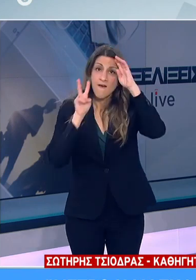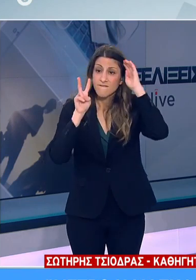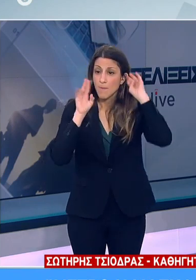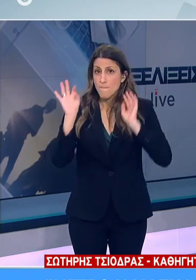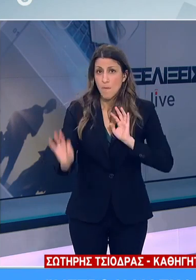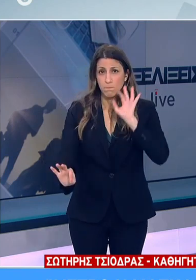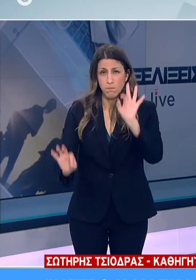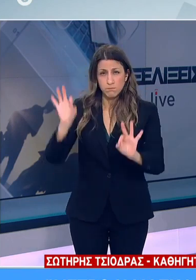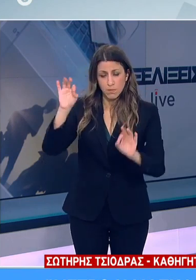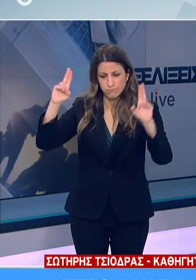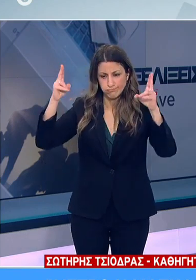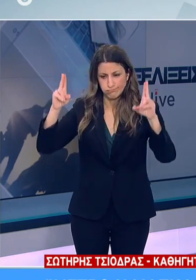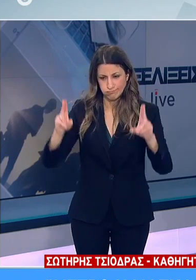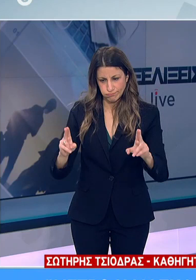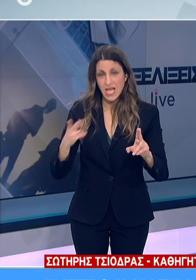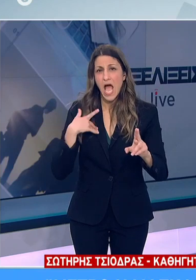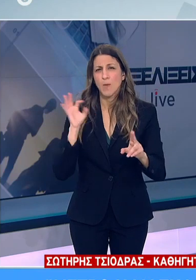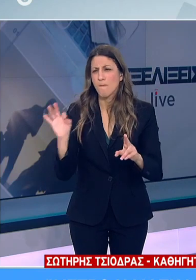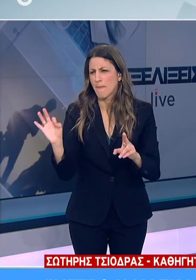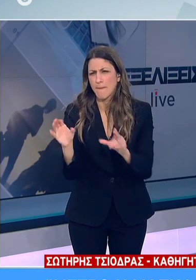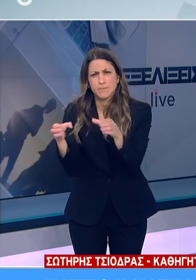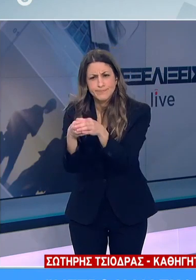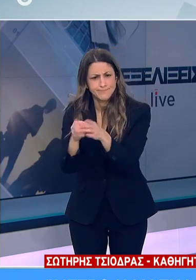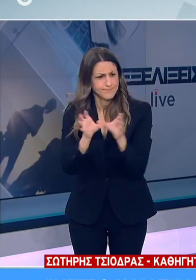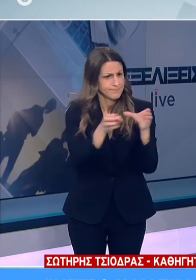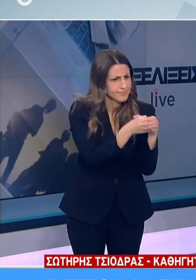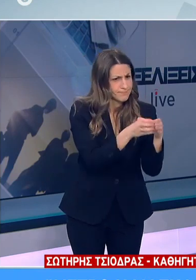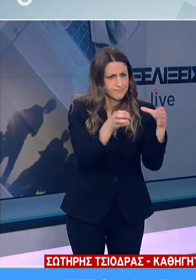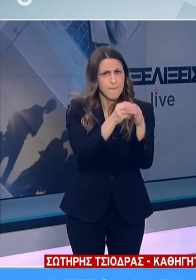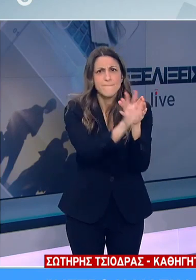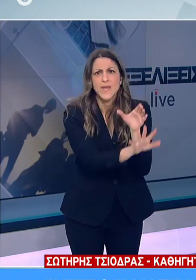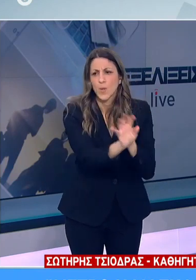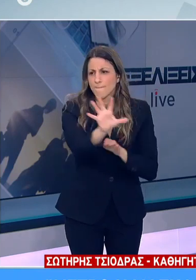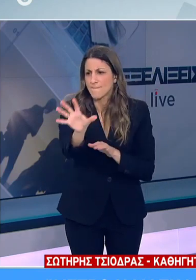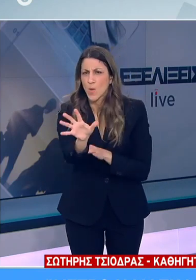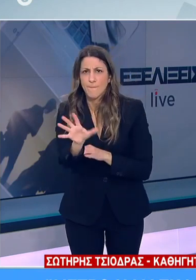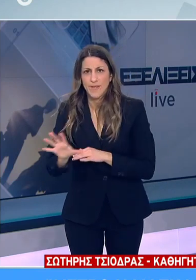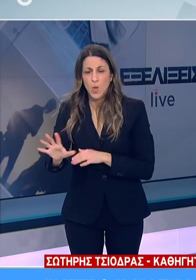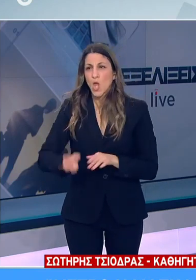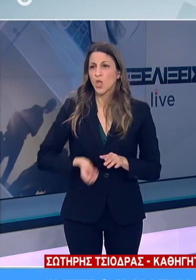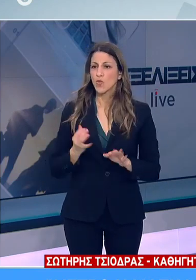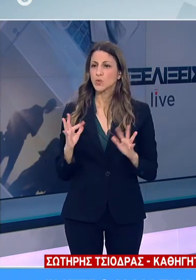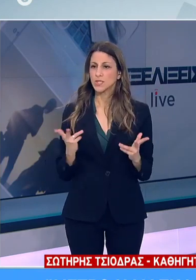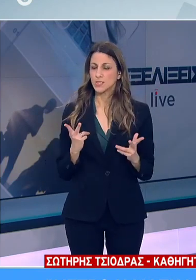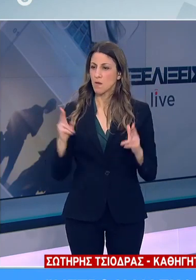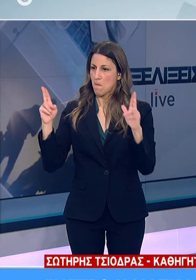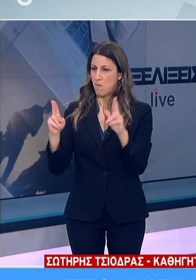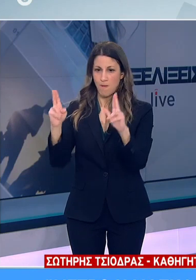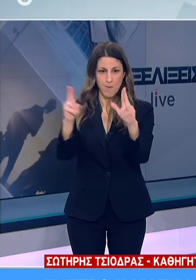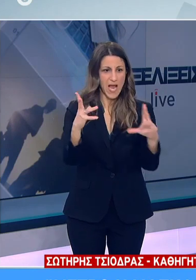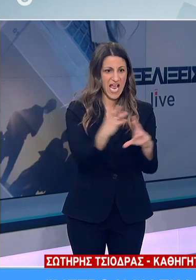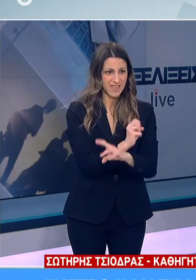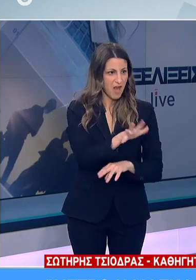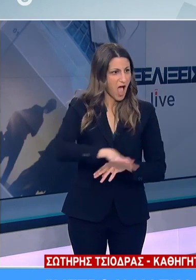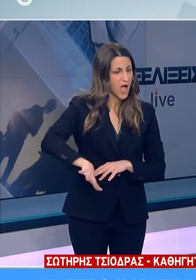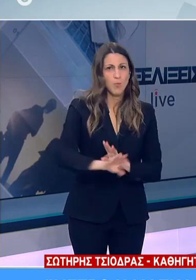σε οριοθετημένες χωροταξικά περιοχές, μπορούμε πλέον να αισιοδοξούμε ότι περιορίσαμε τον ιό δραστικά και δεν υπάρχει πλέον στην